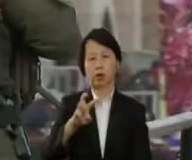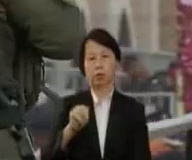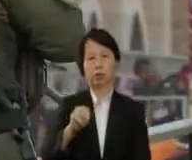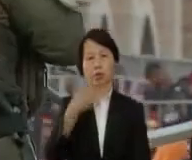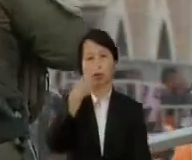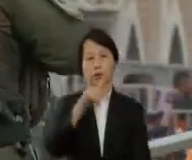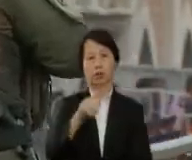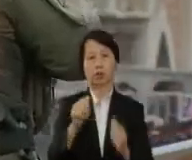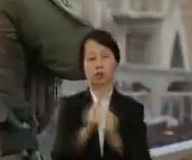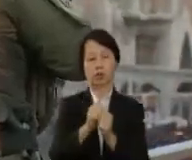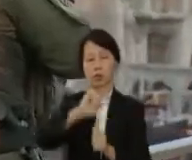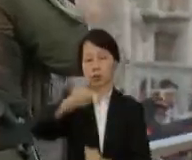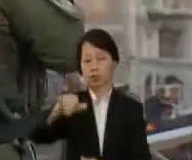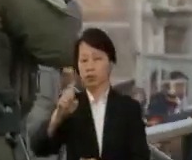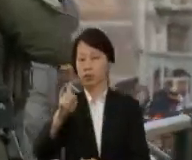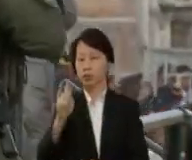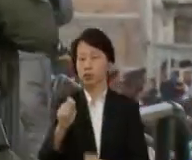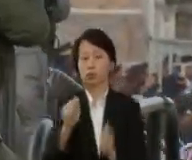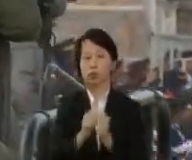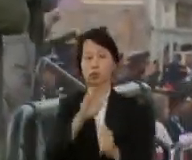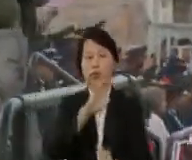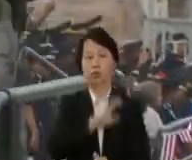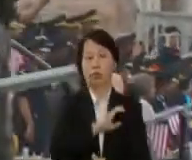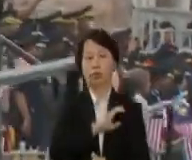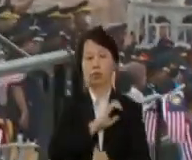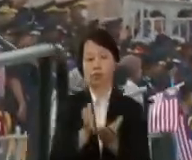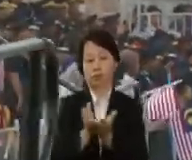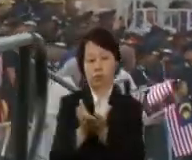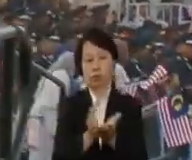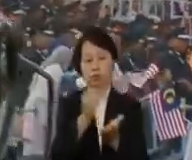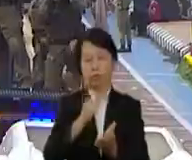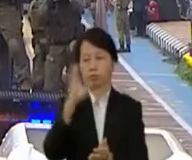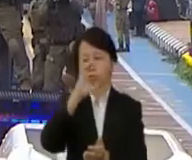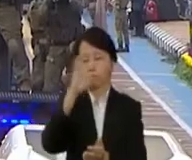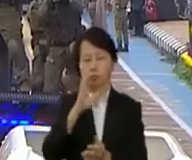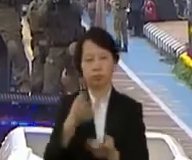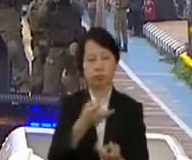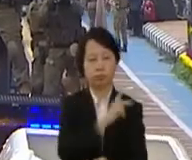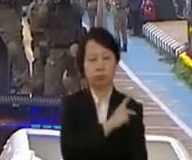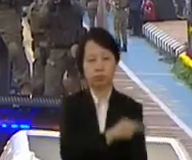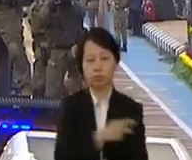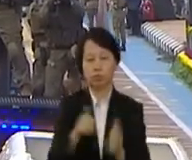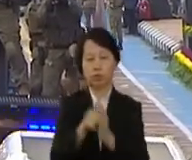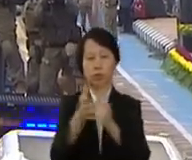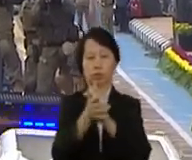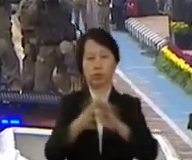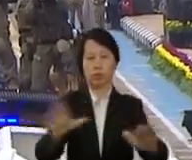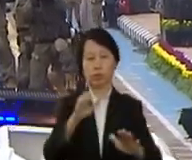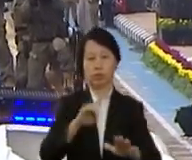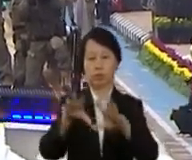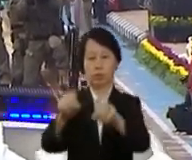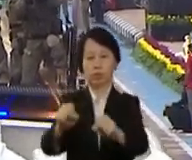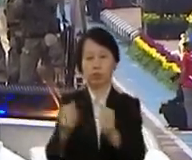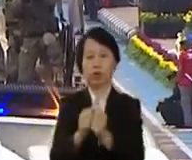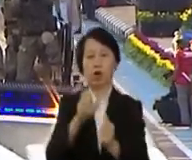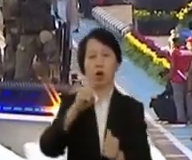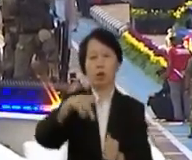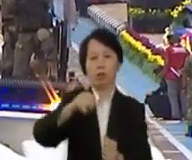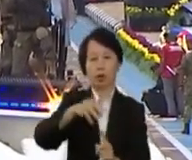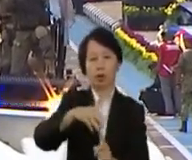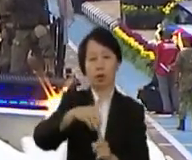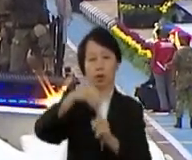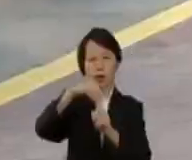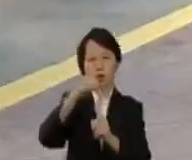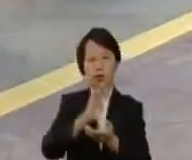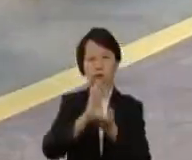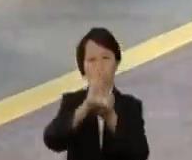ski digunakan oleh pasukan polis marin untuk menjalankan penguatkuasaan, keselamatan, serbuan serta operasi khas dan